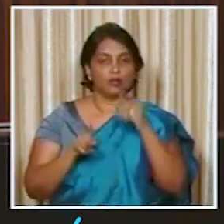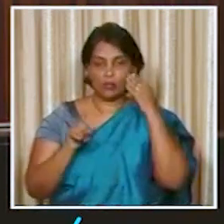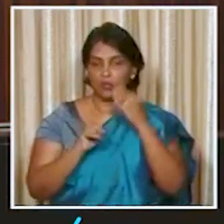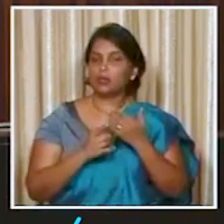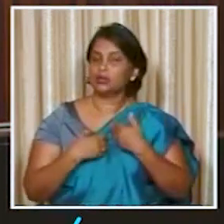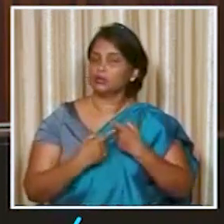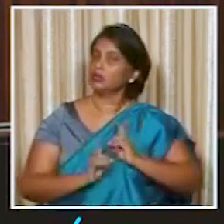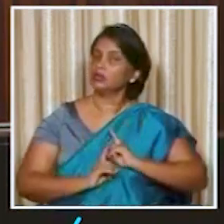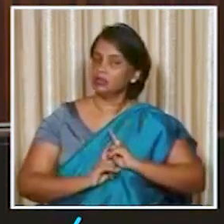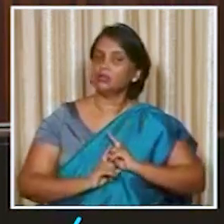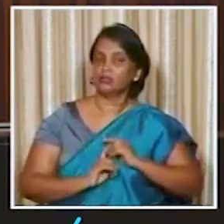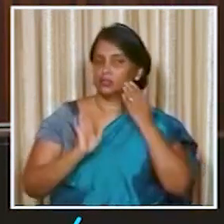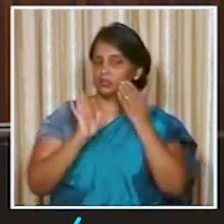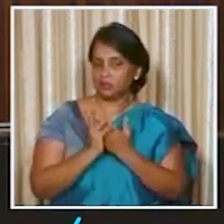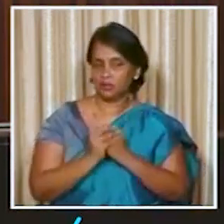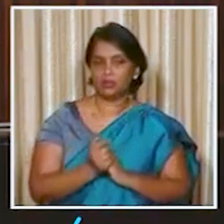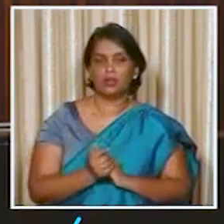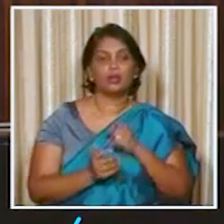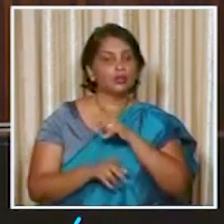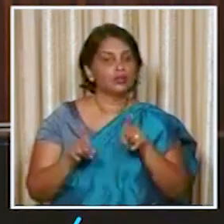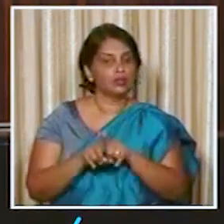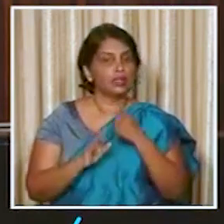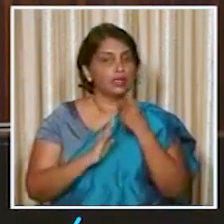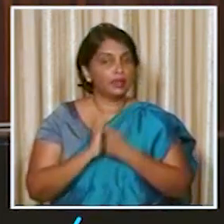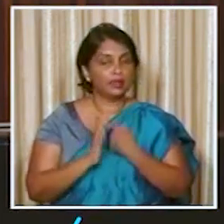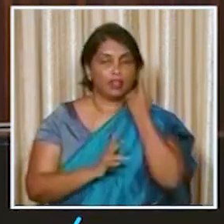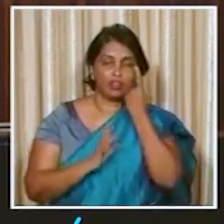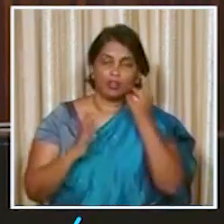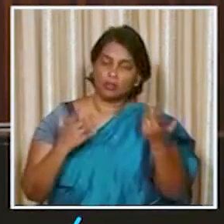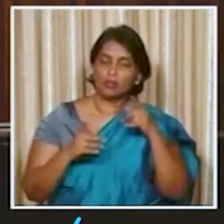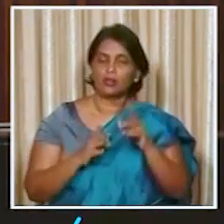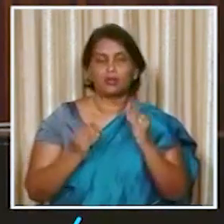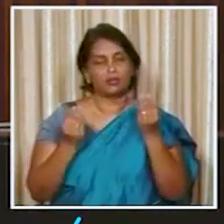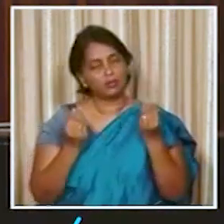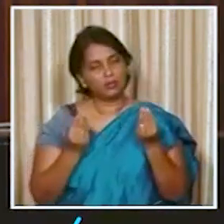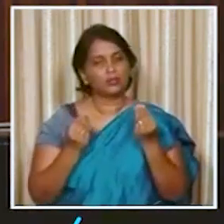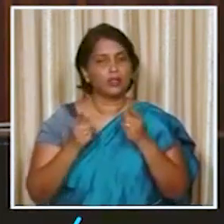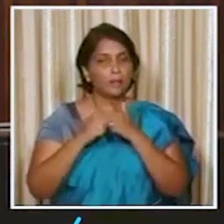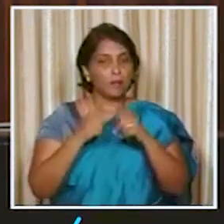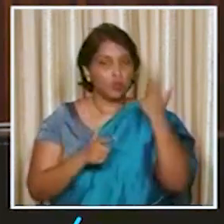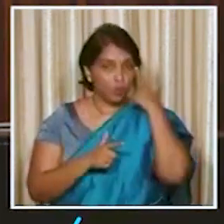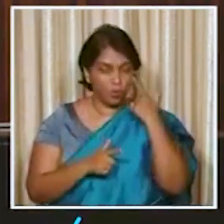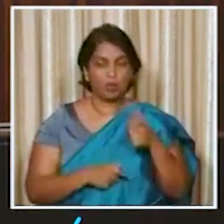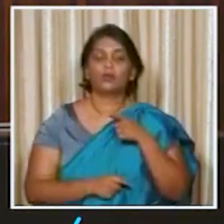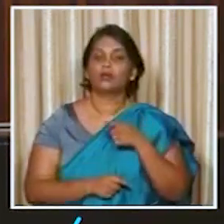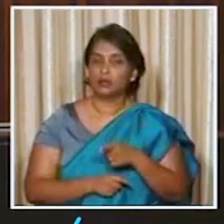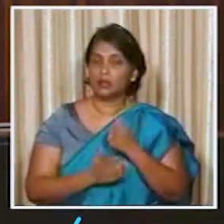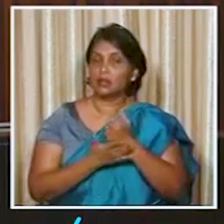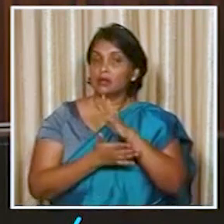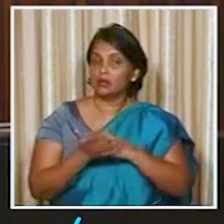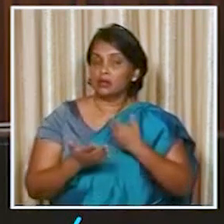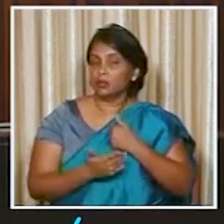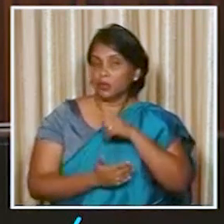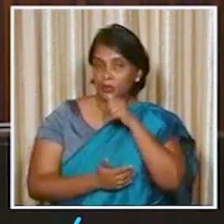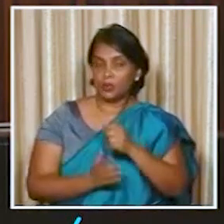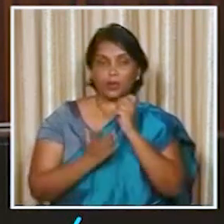මාගේ ස්ථාවරයේ ඉන් ගම්මිය වනු ඇත මේ අනුව නීති දැනුම කෙසේ වෙතත් අල්ප හෝ භාෂා දැනුමක් ඇති අයෙකුට එම ලිපියෙන් මා